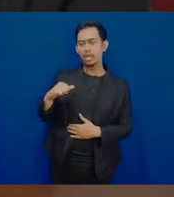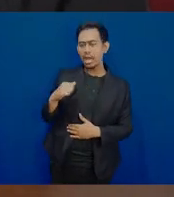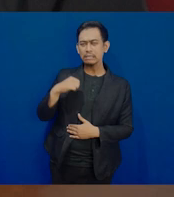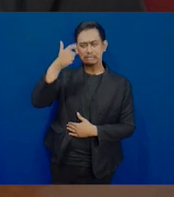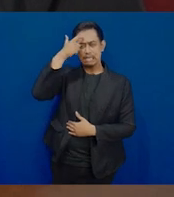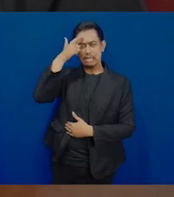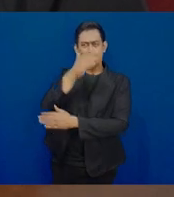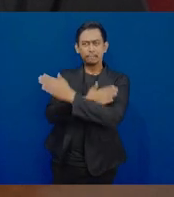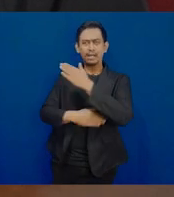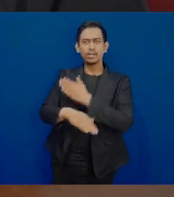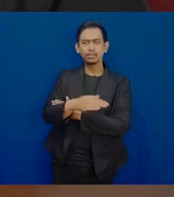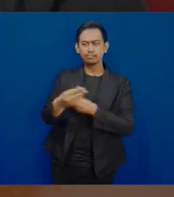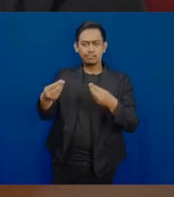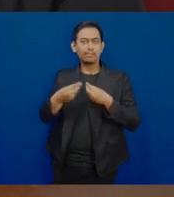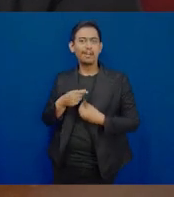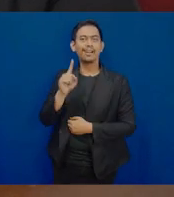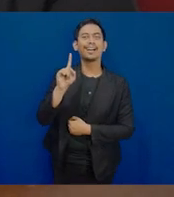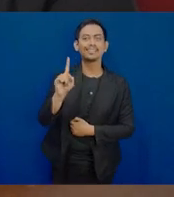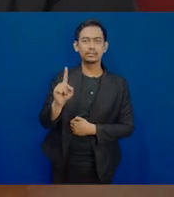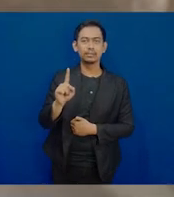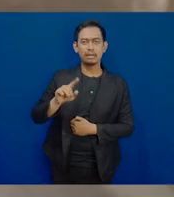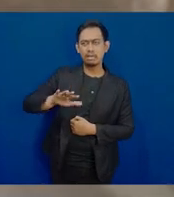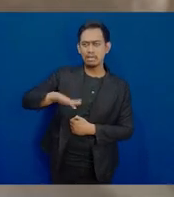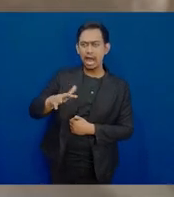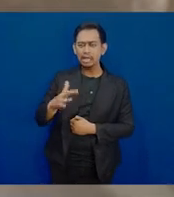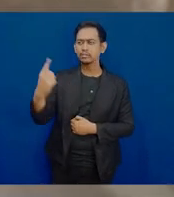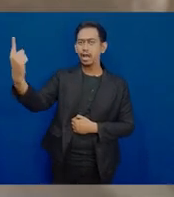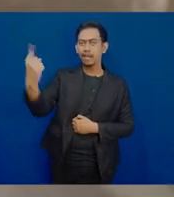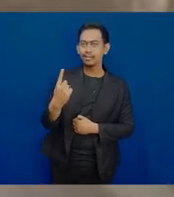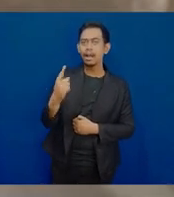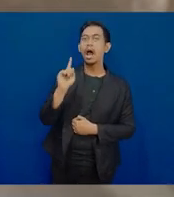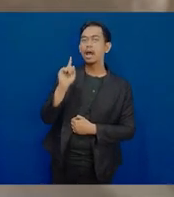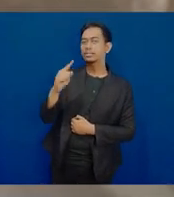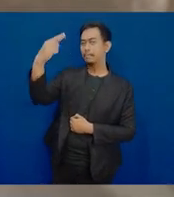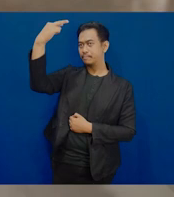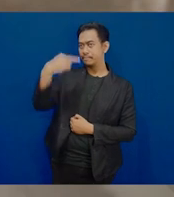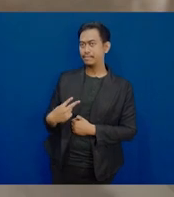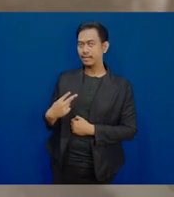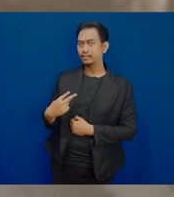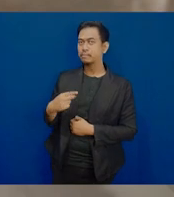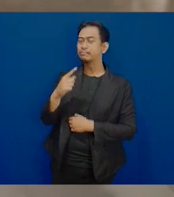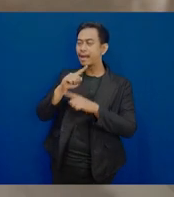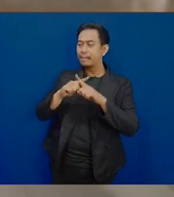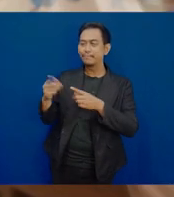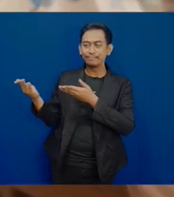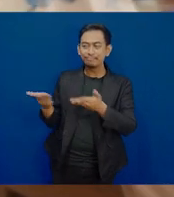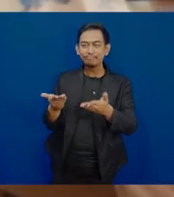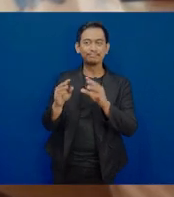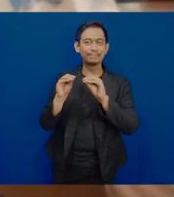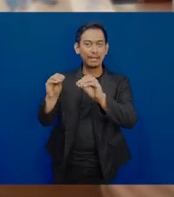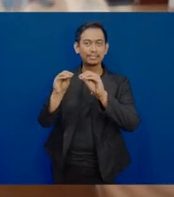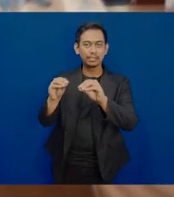difabel yang bersedia untuk hadir, itu ya tidak hanya sekedar meriksa dengan alat bantu, tapi kami juga edukasi,